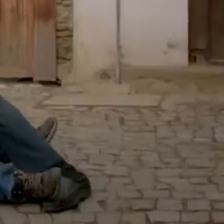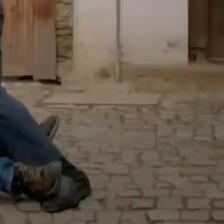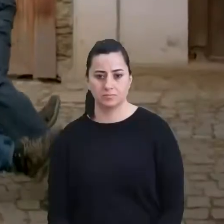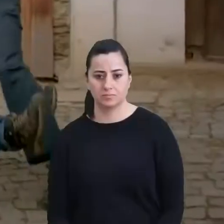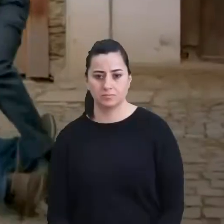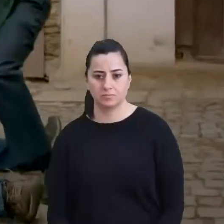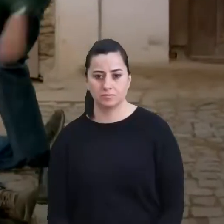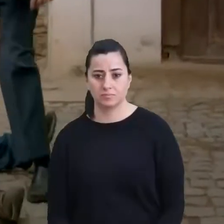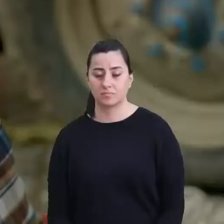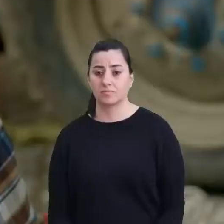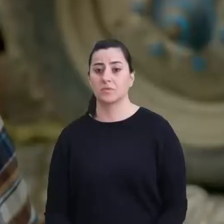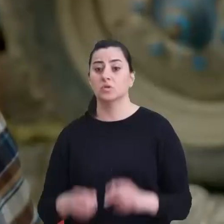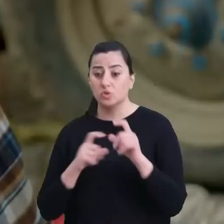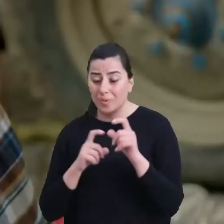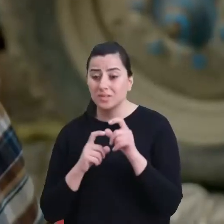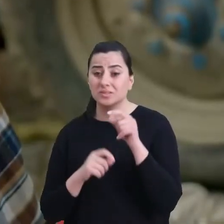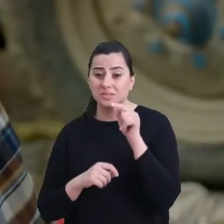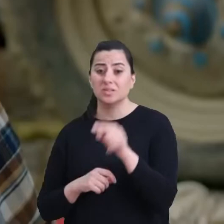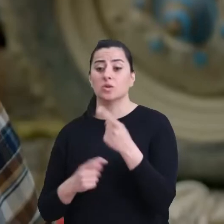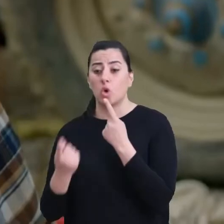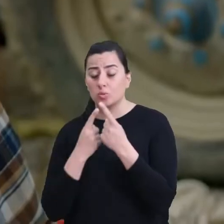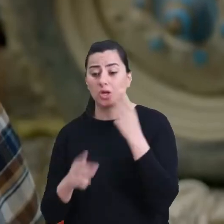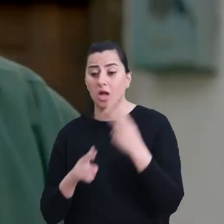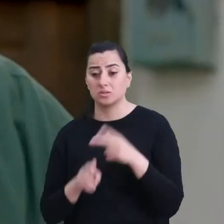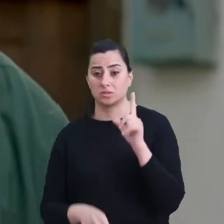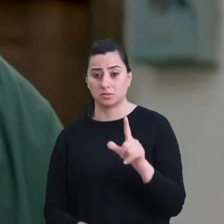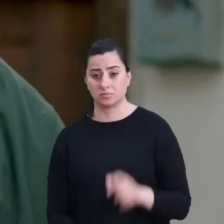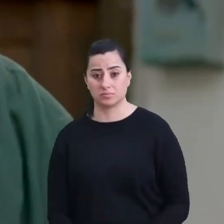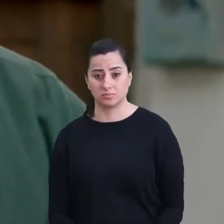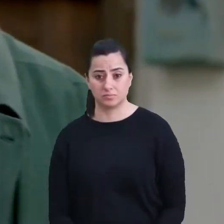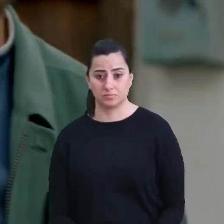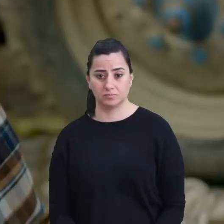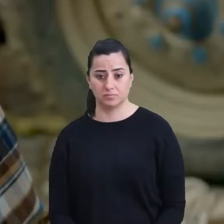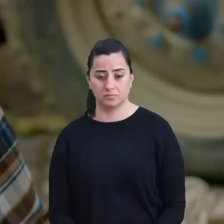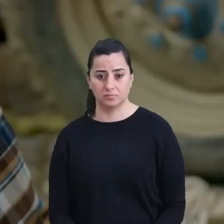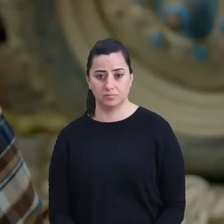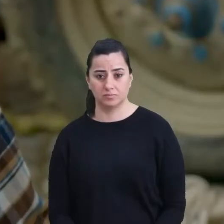bakan Süleyman'ı. Süleyman, senden çok önemli bir şey konuşmam lazım bana.